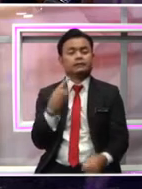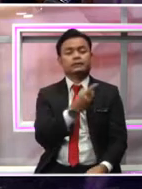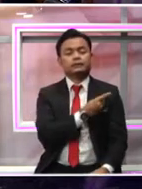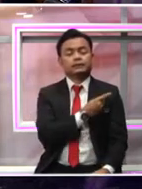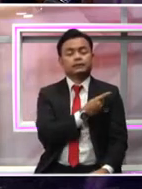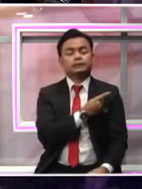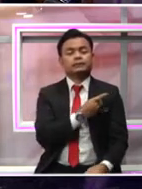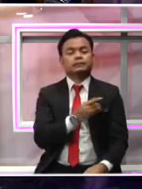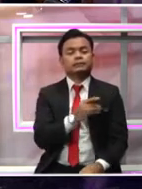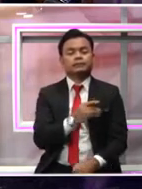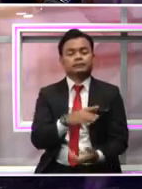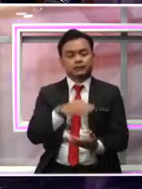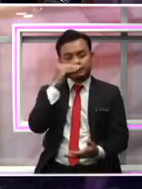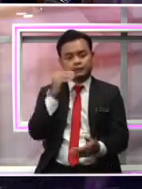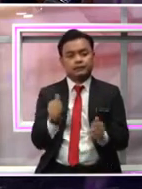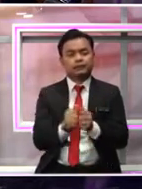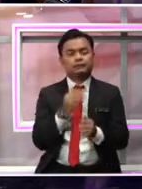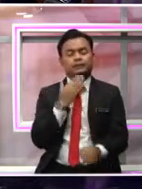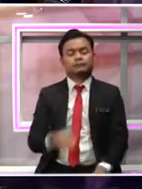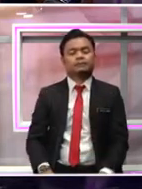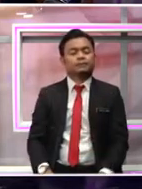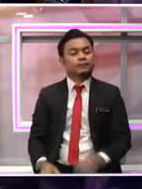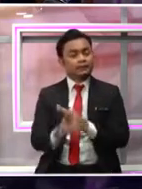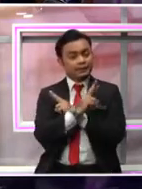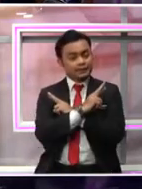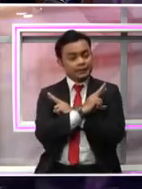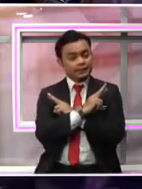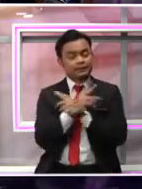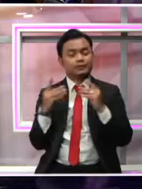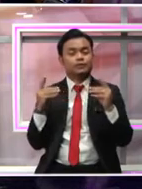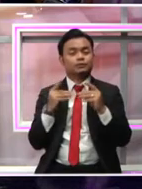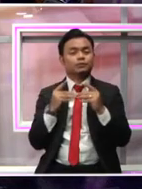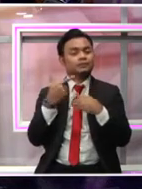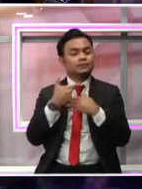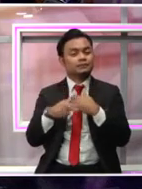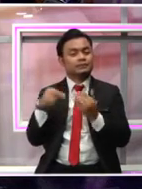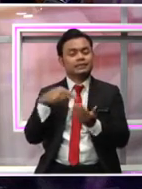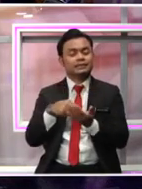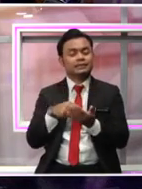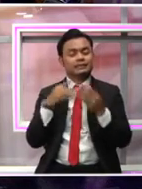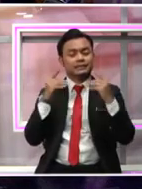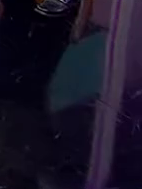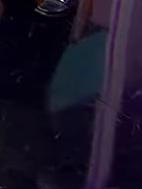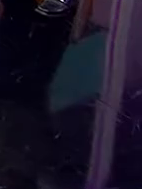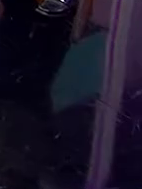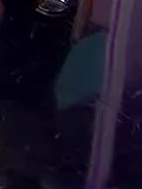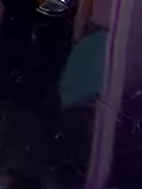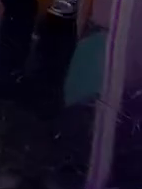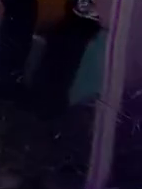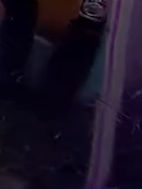rumah kita akan bergerak seketika jangan kau mana Di sana jumpa murid semua selepas ini di gini cpm